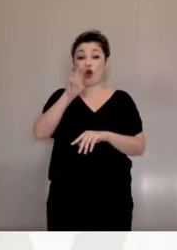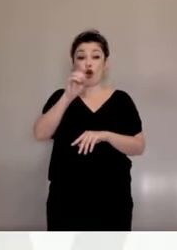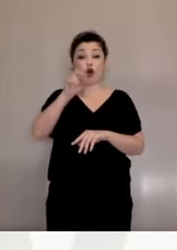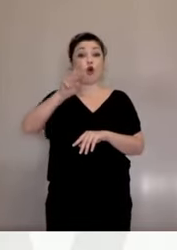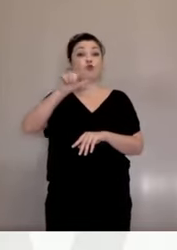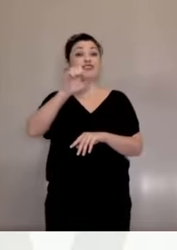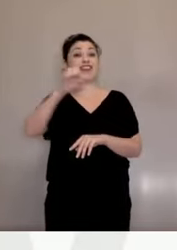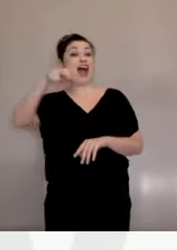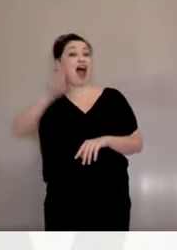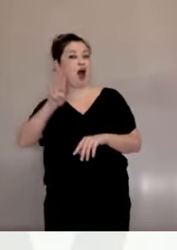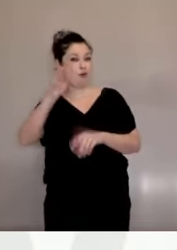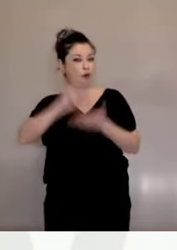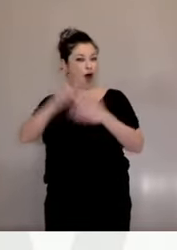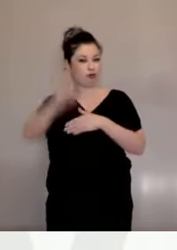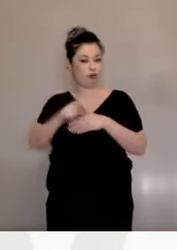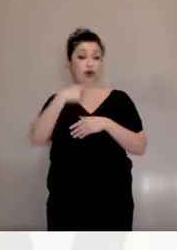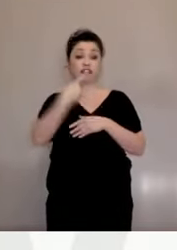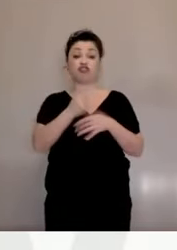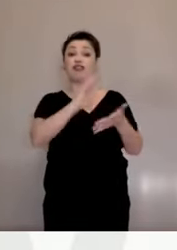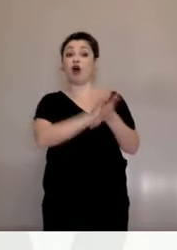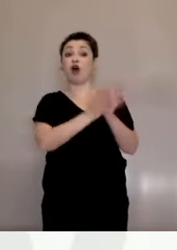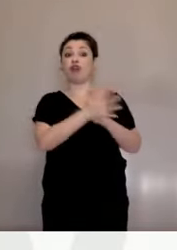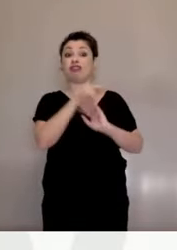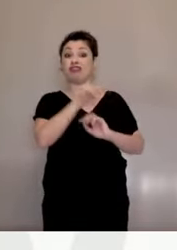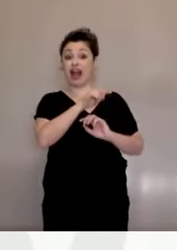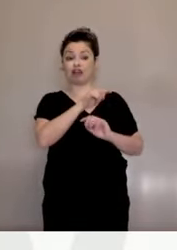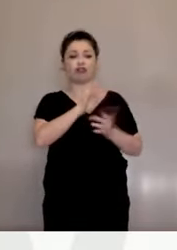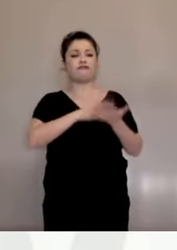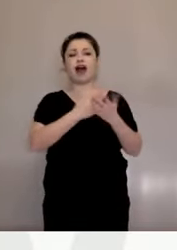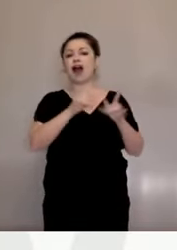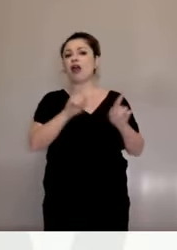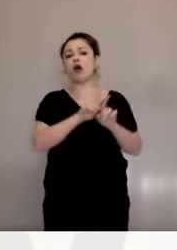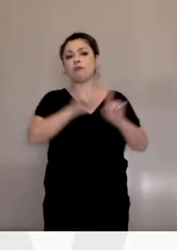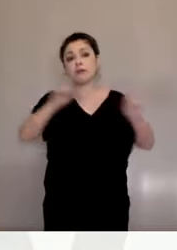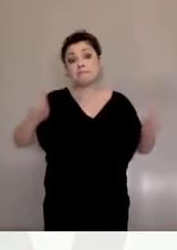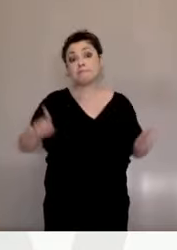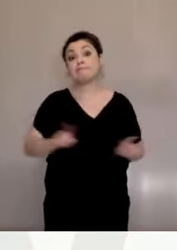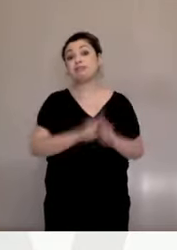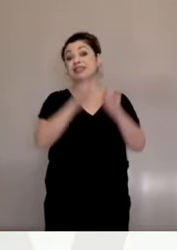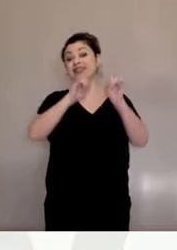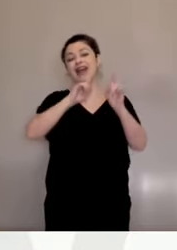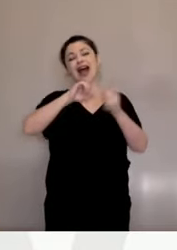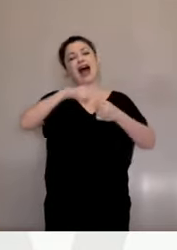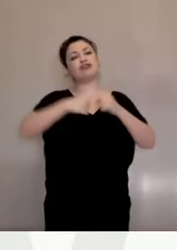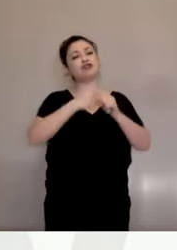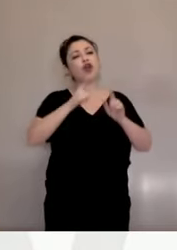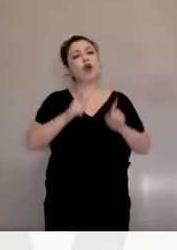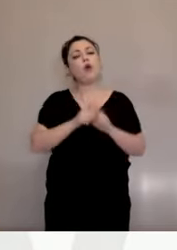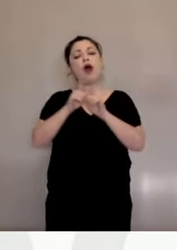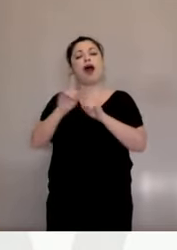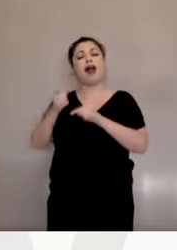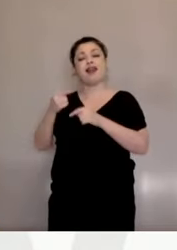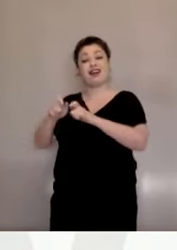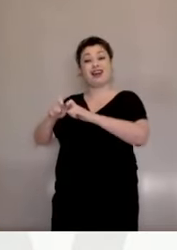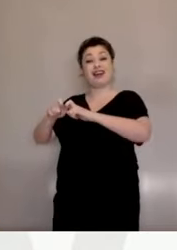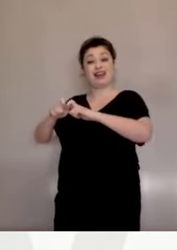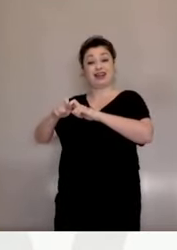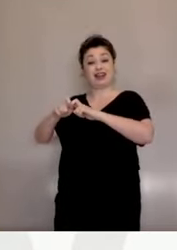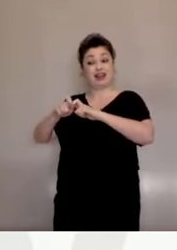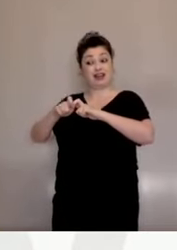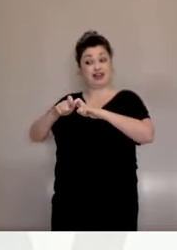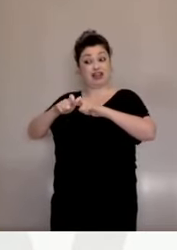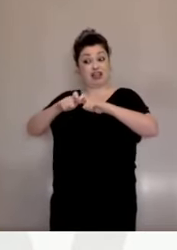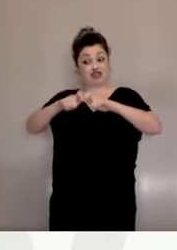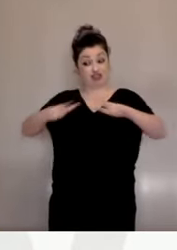contratto è lo stesso atto che fa la città e